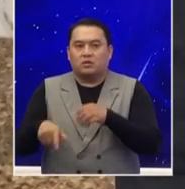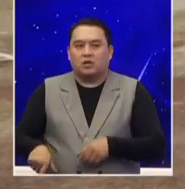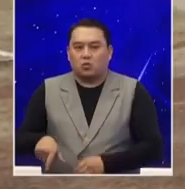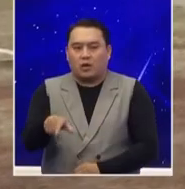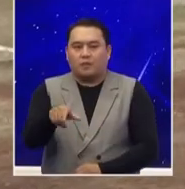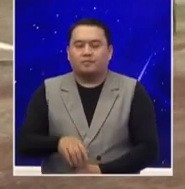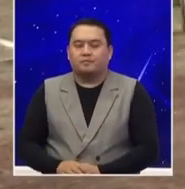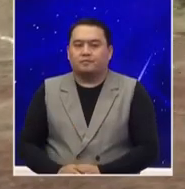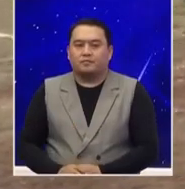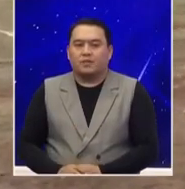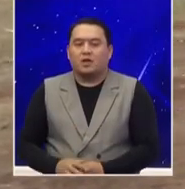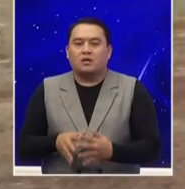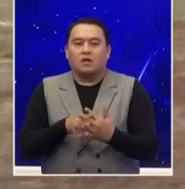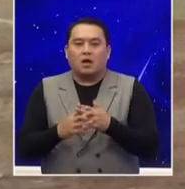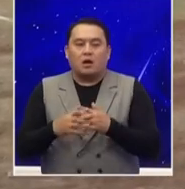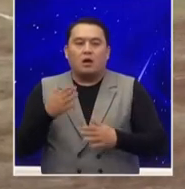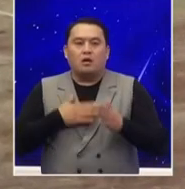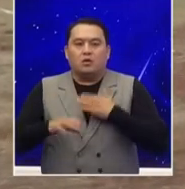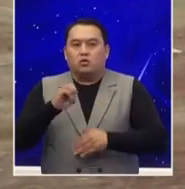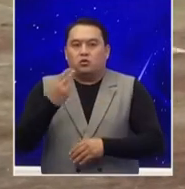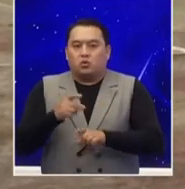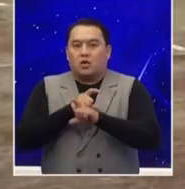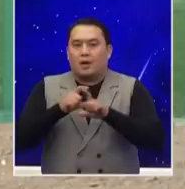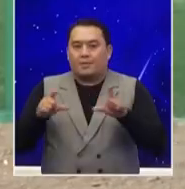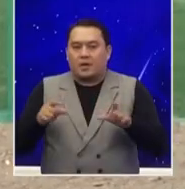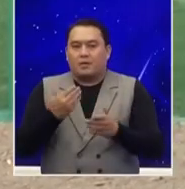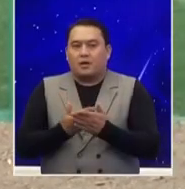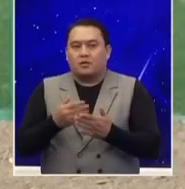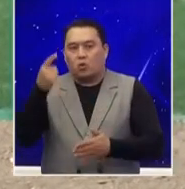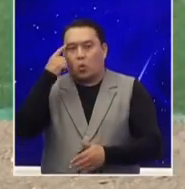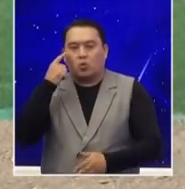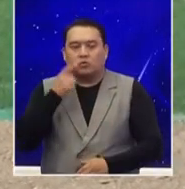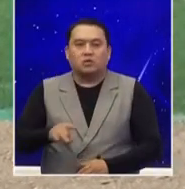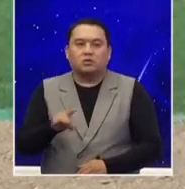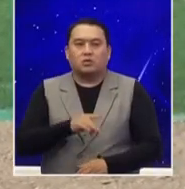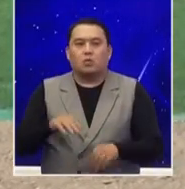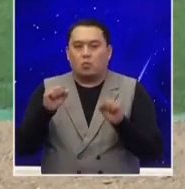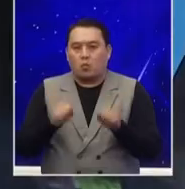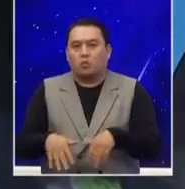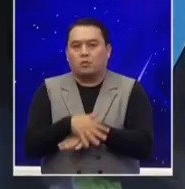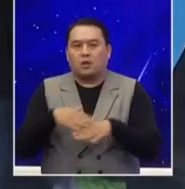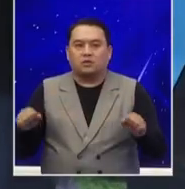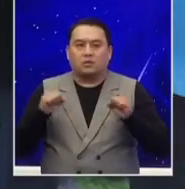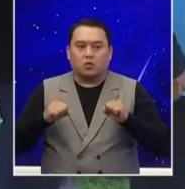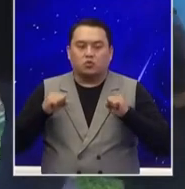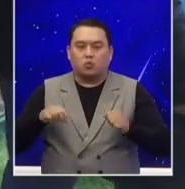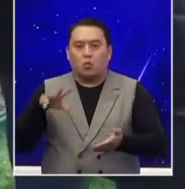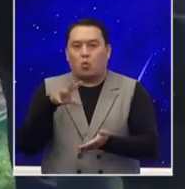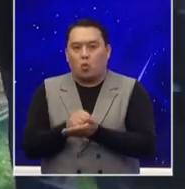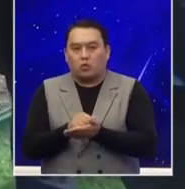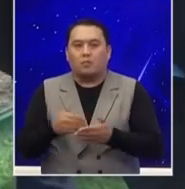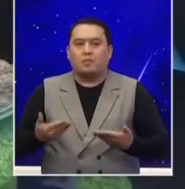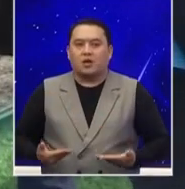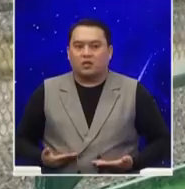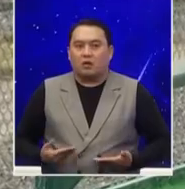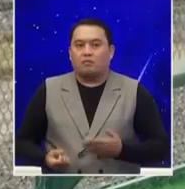кроме дорог сельчан обрадовал и ремонт социальных объектов так примеру жителей села жамбыл теперь смогут массово заняться спортом на территории местной